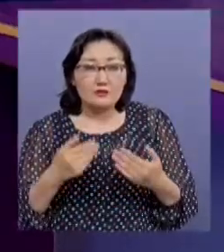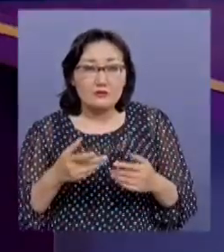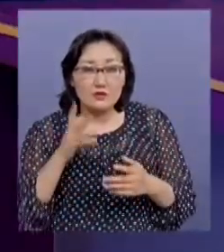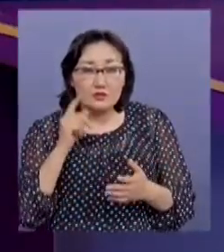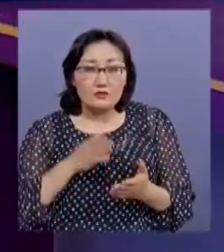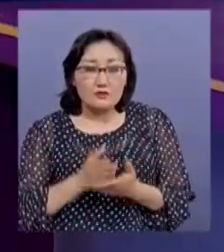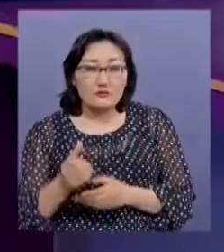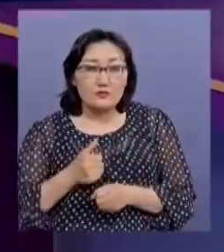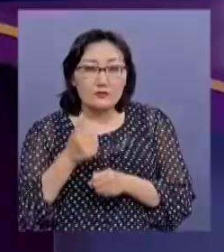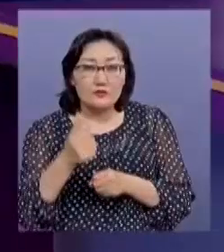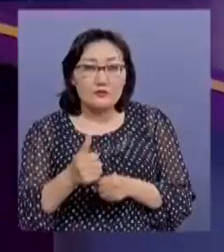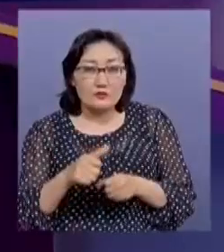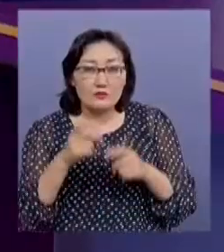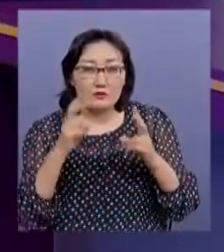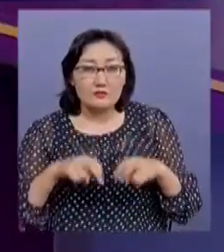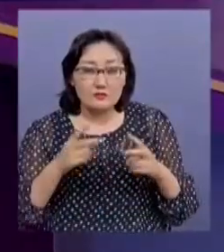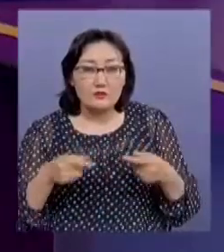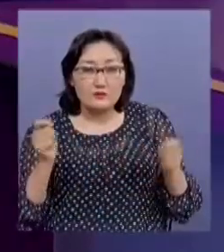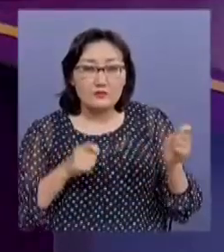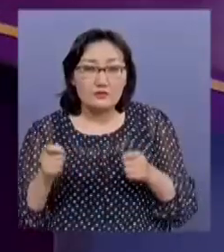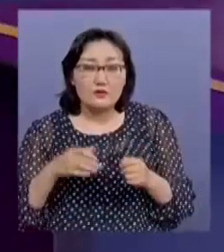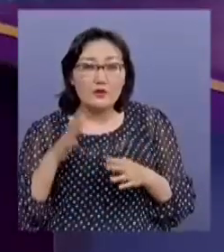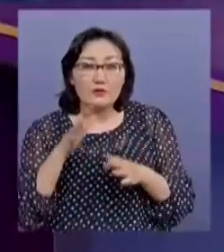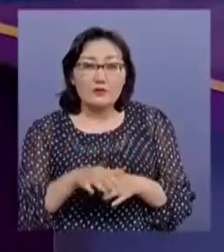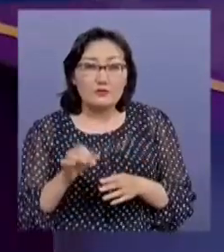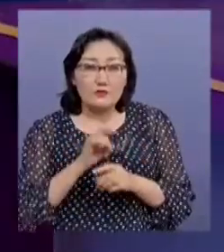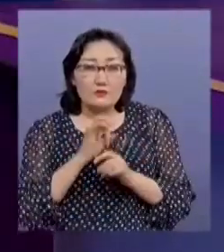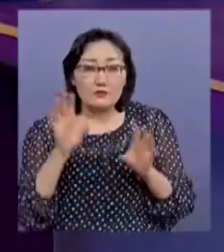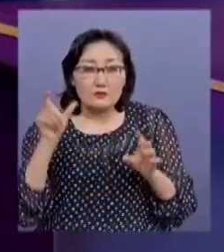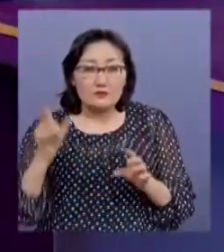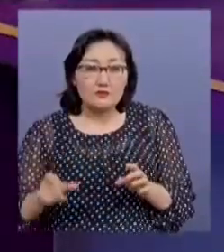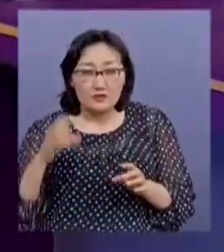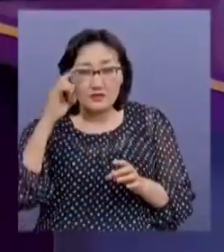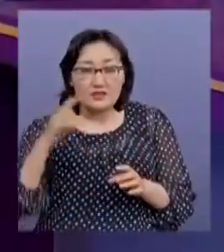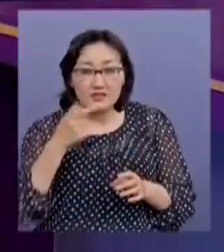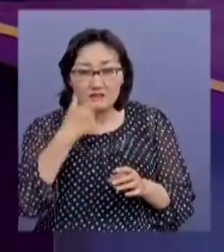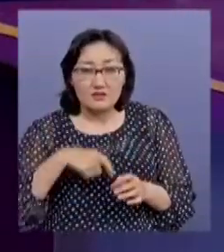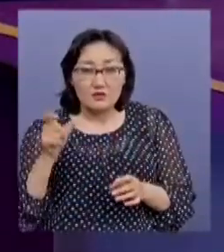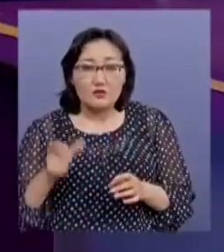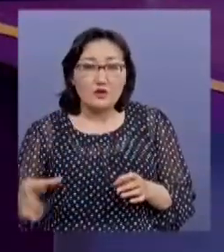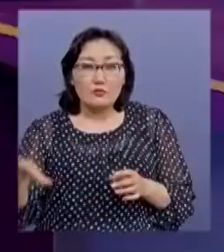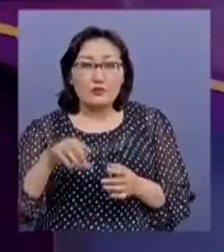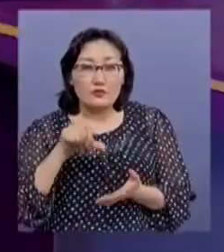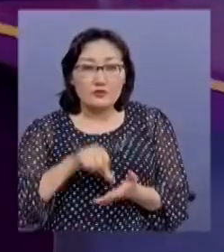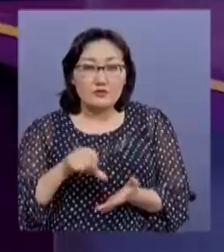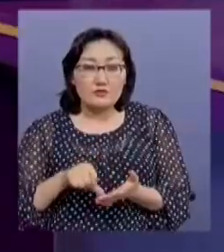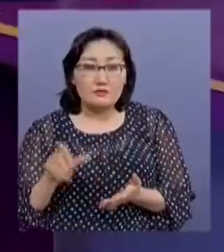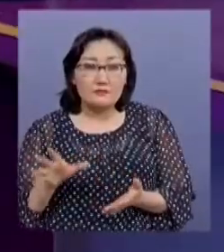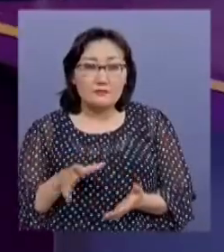Саяси көшбасшының феноменін зерттеуге арналған жиында билікте биікке шыққан басшылар мен қазақтың зиялы қауымы түгелге жуық